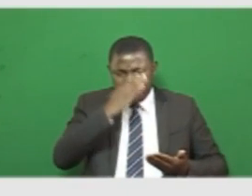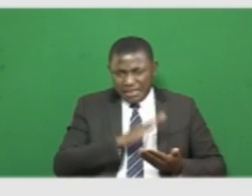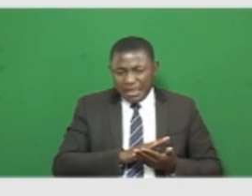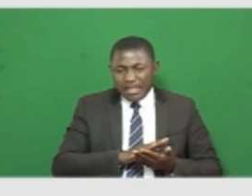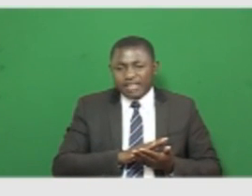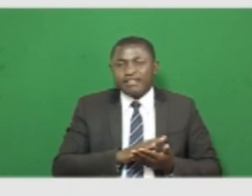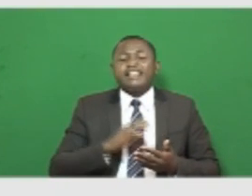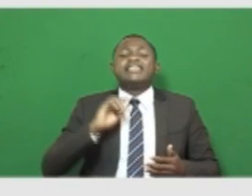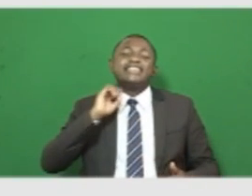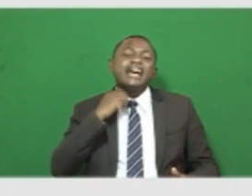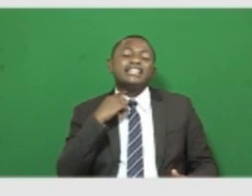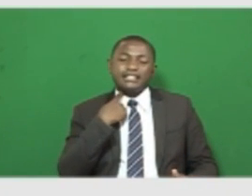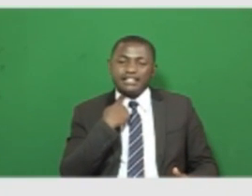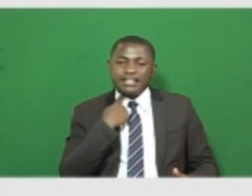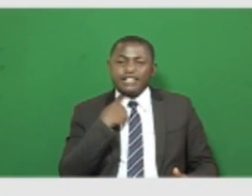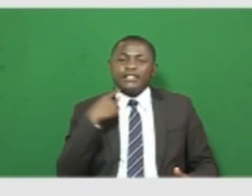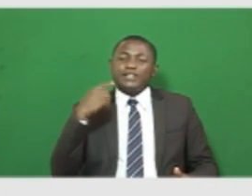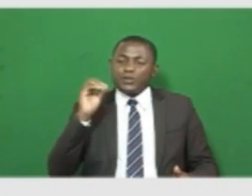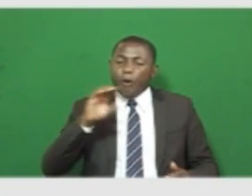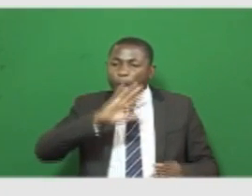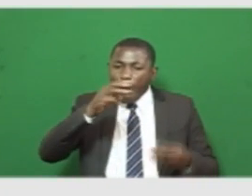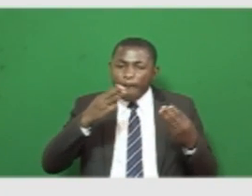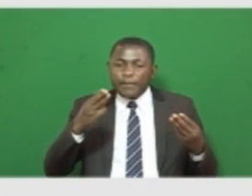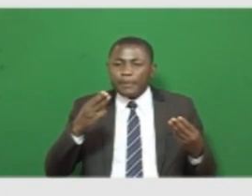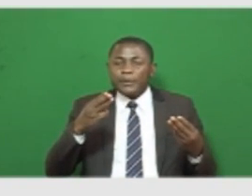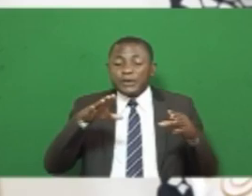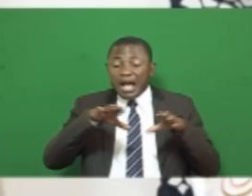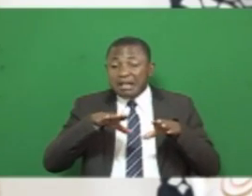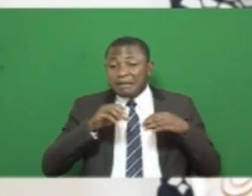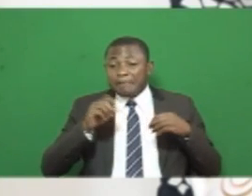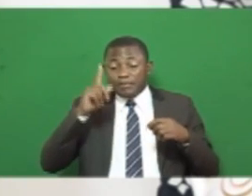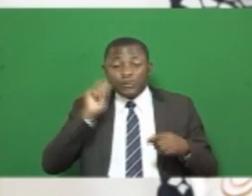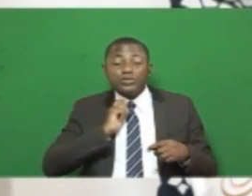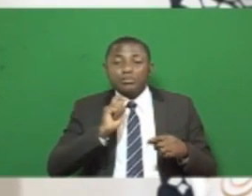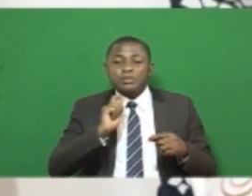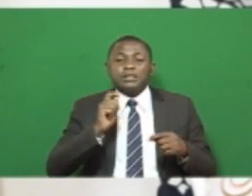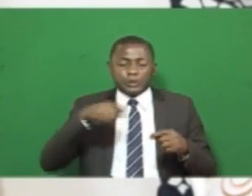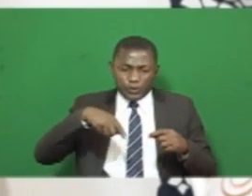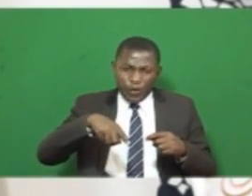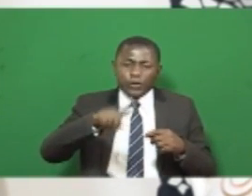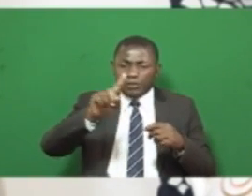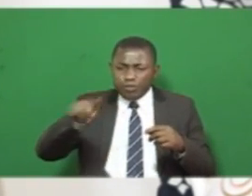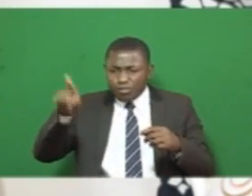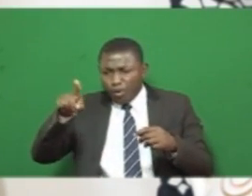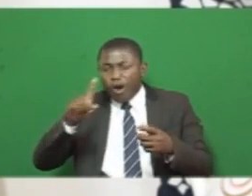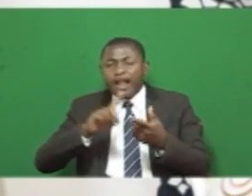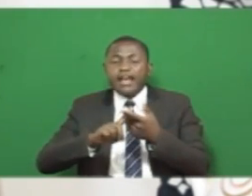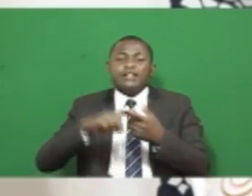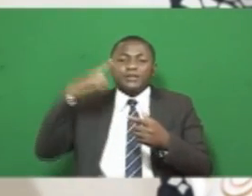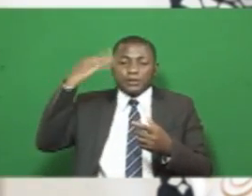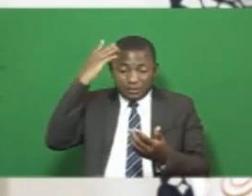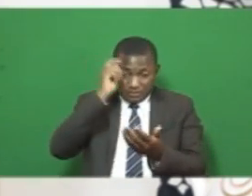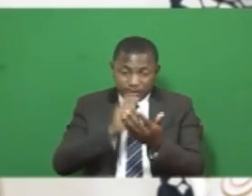kutenda zvokwadi asi vakafarira zvisakarurama vatongwe. Urikona mabudira ayikuita manje. Iri kuti pane